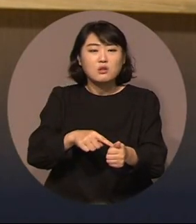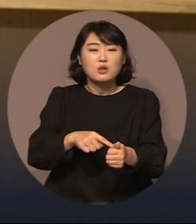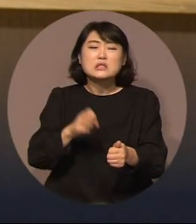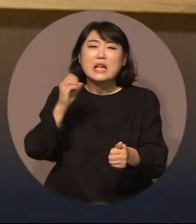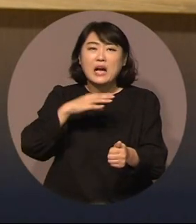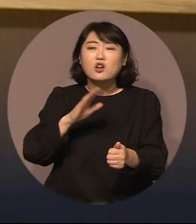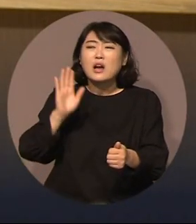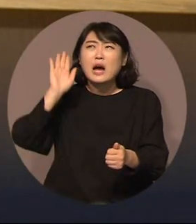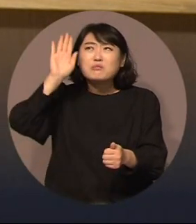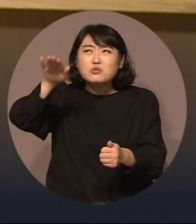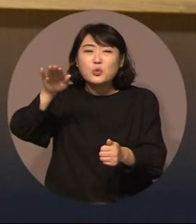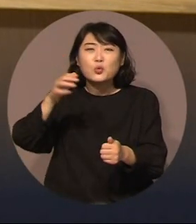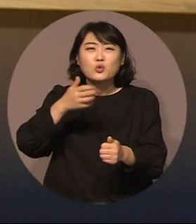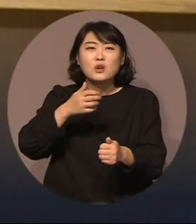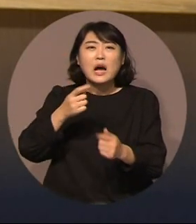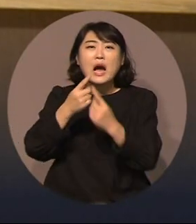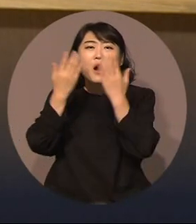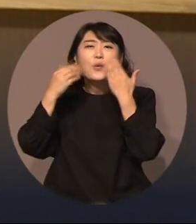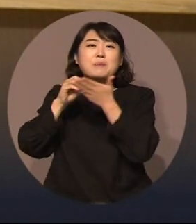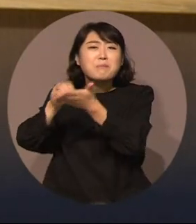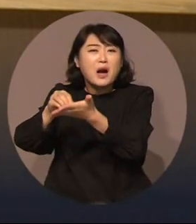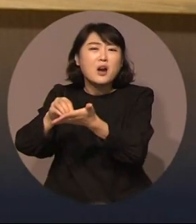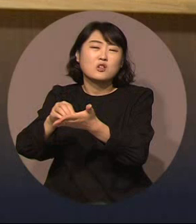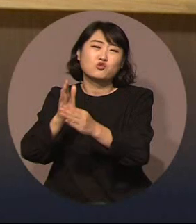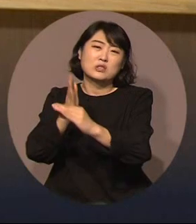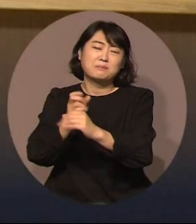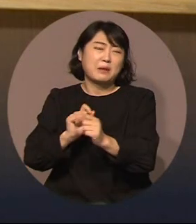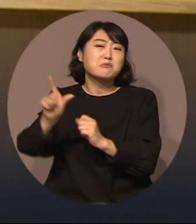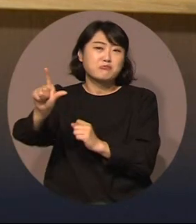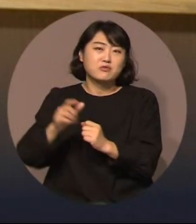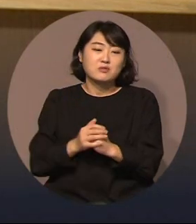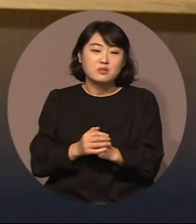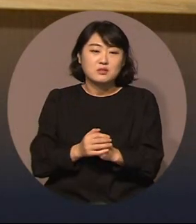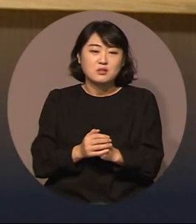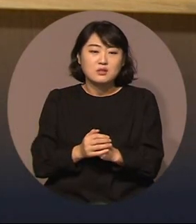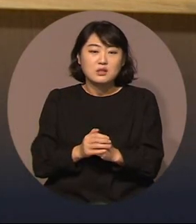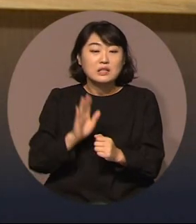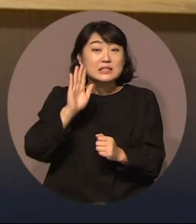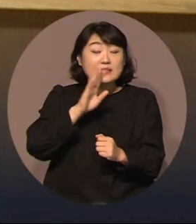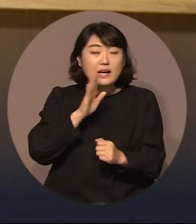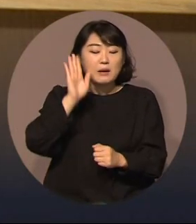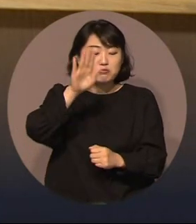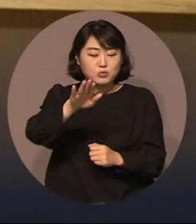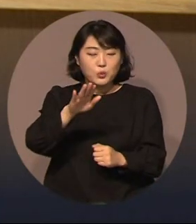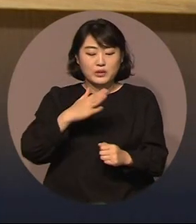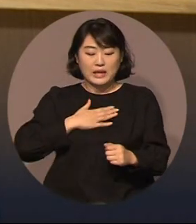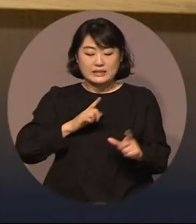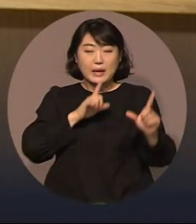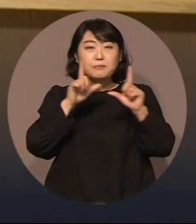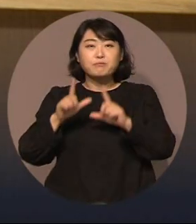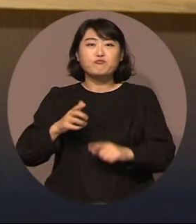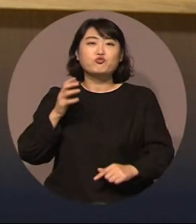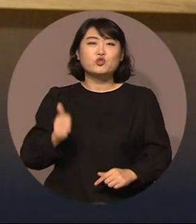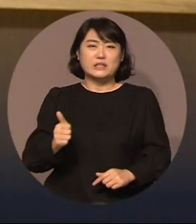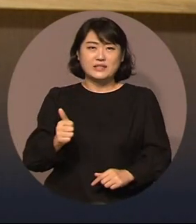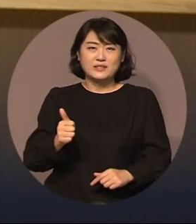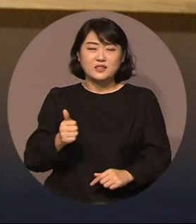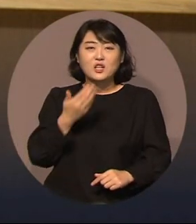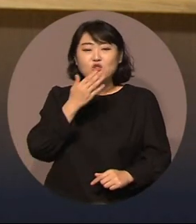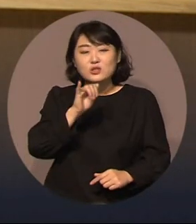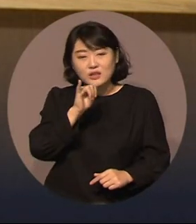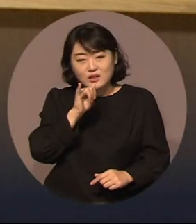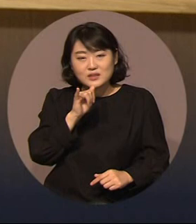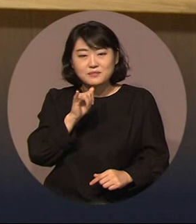사실상 진학교육 위주가 많았습니다. 실제로 미래의 삶의 주인공이 될 수 있도록 자기 삶의